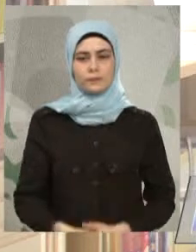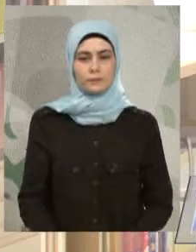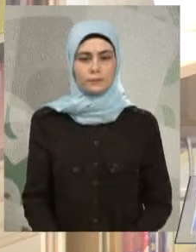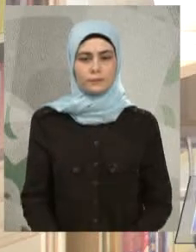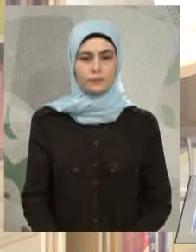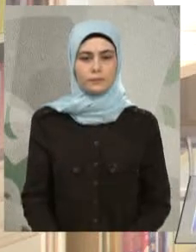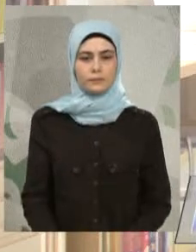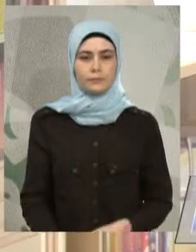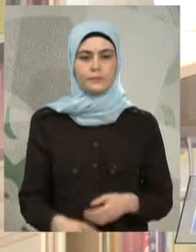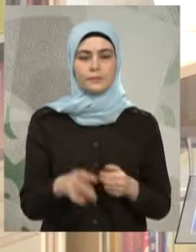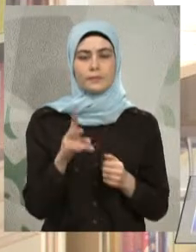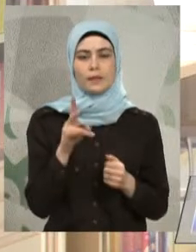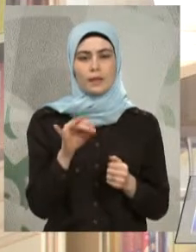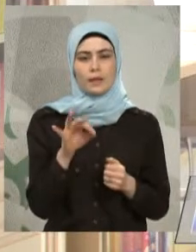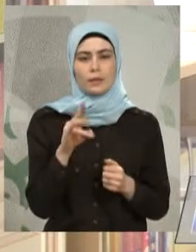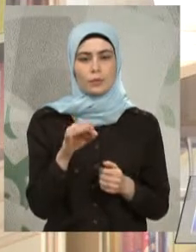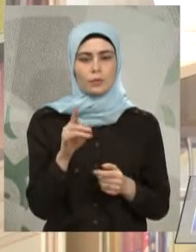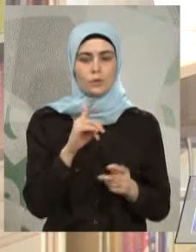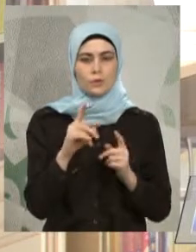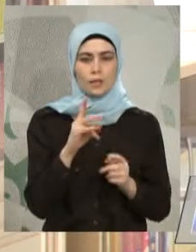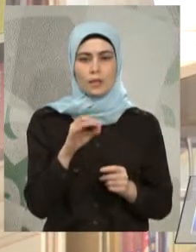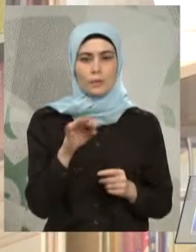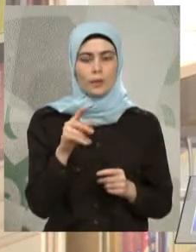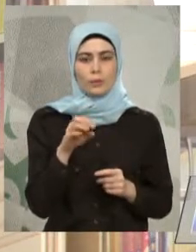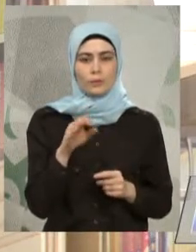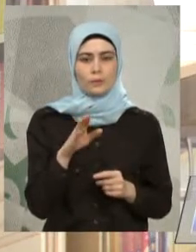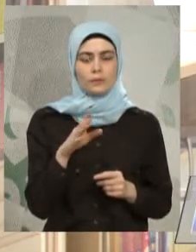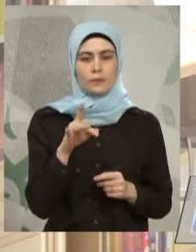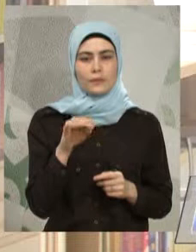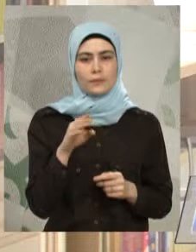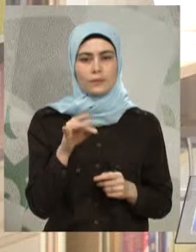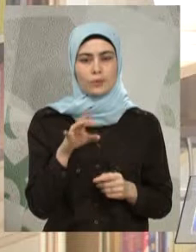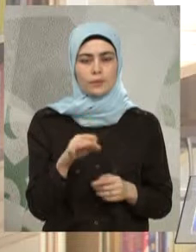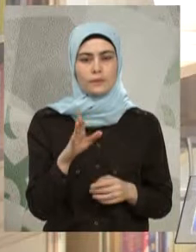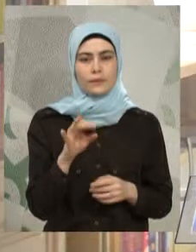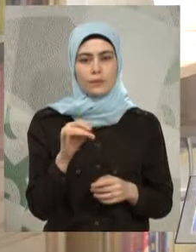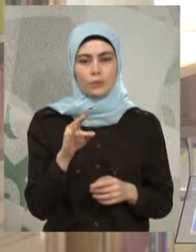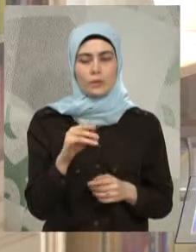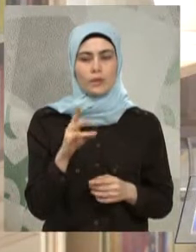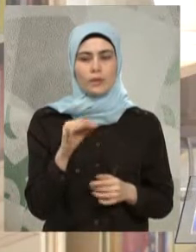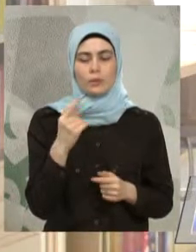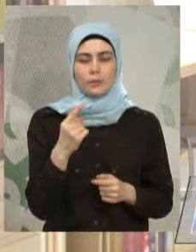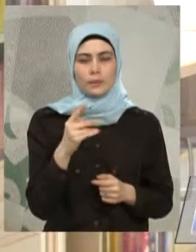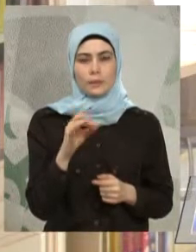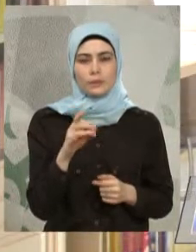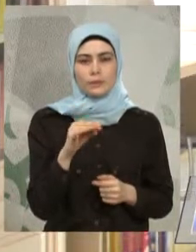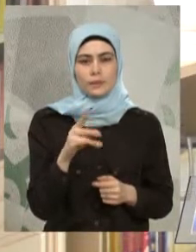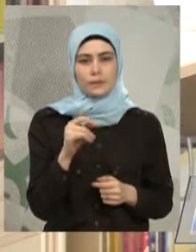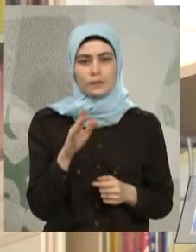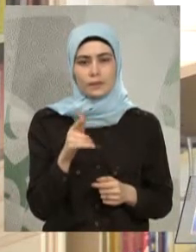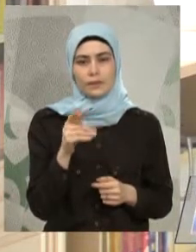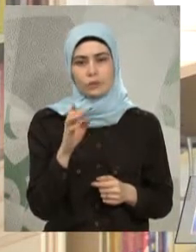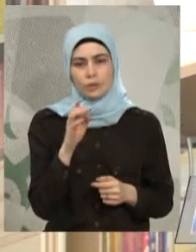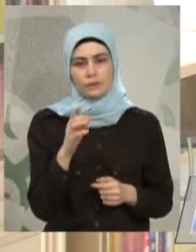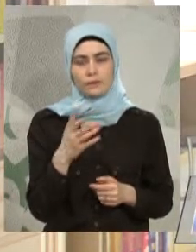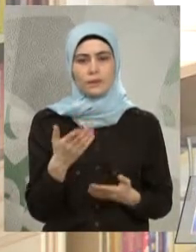Ни одно совещание в правительстве России, ни одно совещание в правительстве региона, ни одна пресс-конференция главы государства